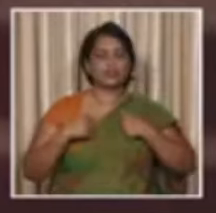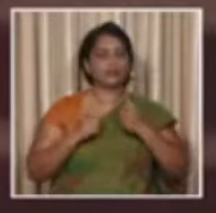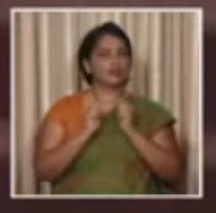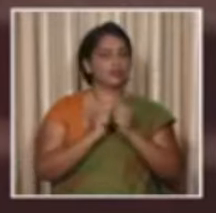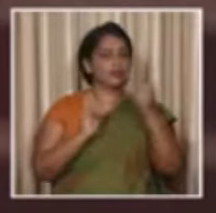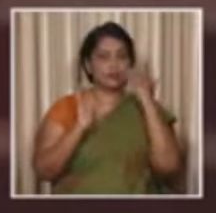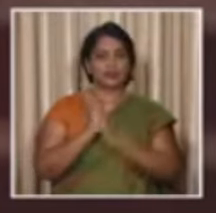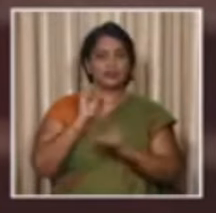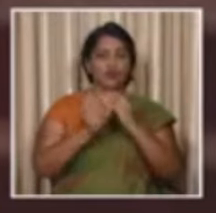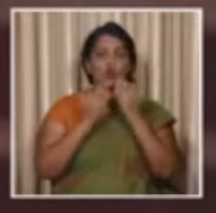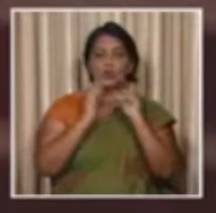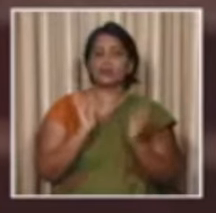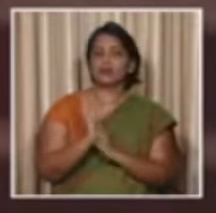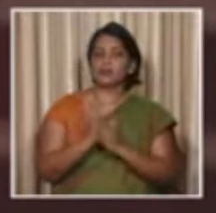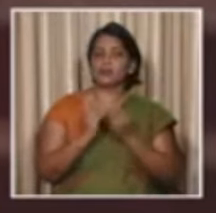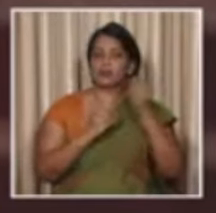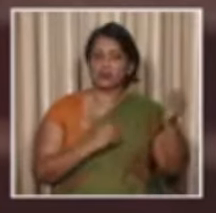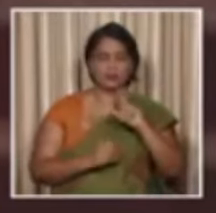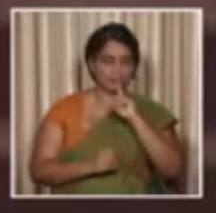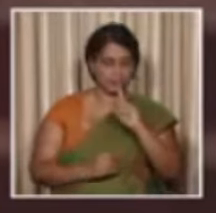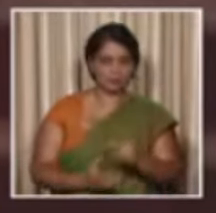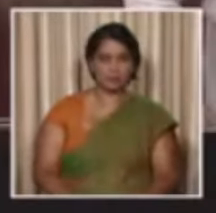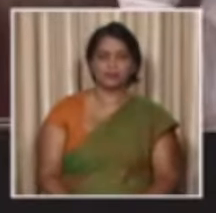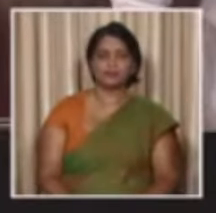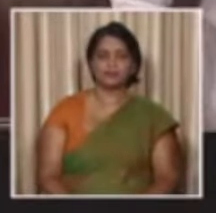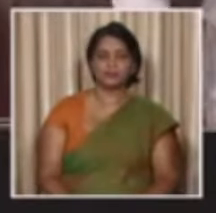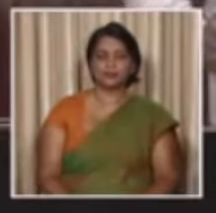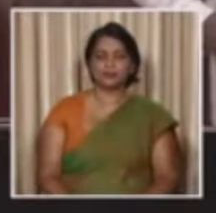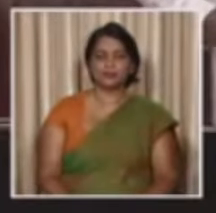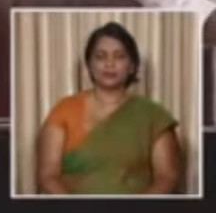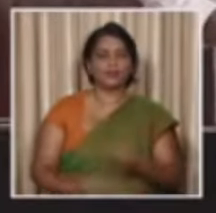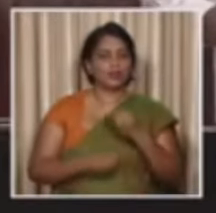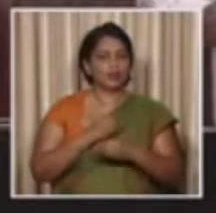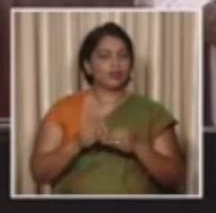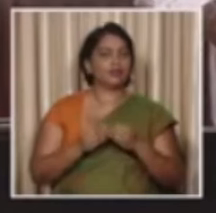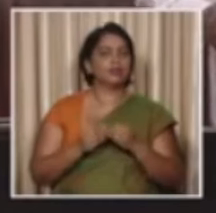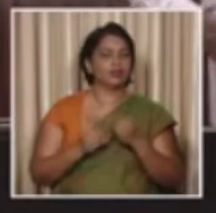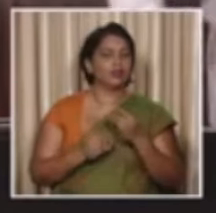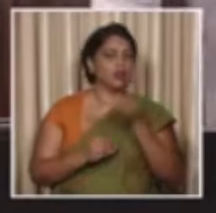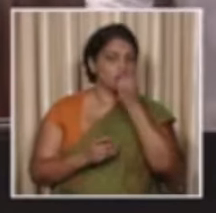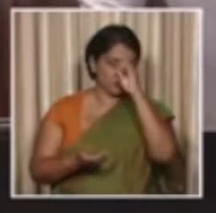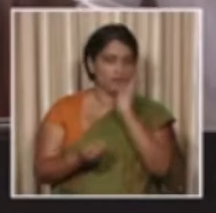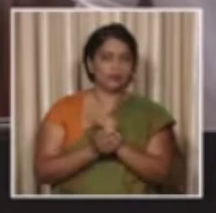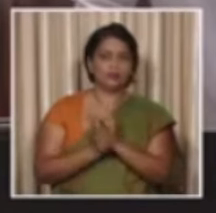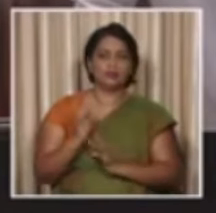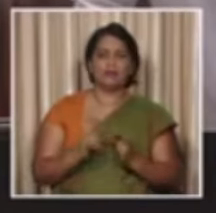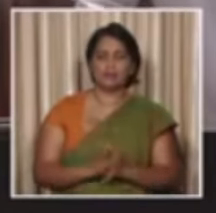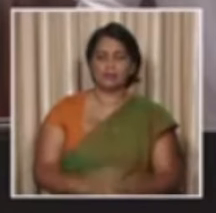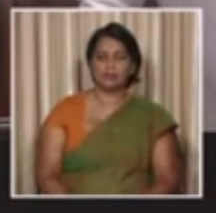පිළිබඳ අමාත්‍යාංශ උපදේශක කාර්ක සභාවට උපදෙස් දී සිටින ගරු වෙළඳ වාණිජ ආහාර සුරක්ෂිත අමාත්‍යාංශ